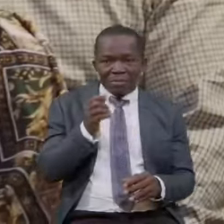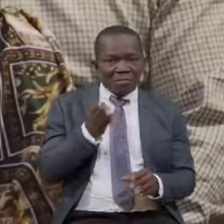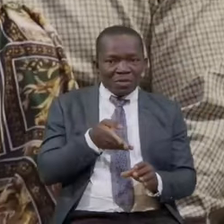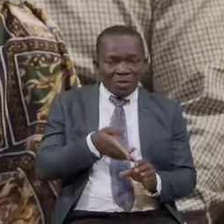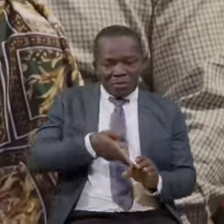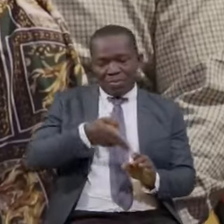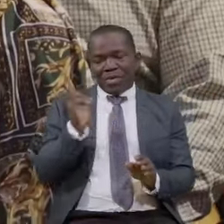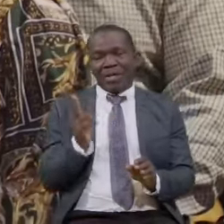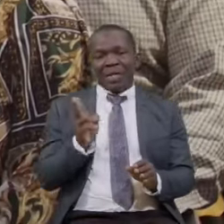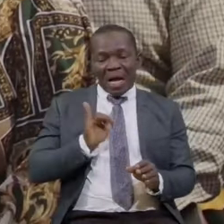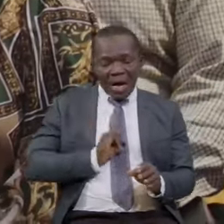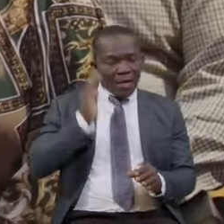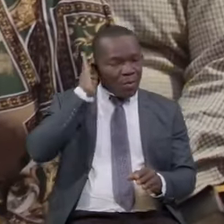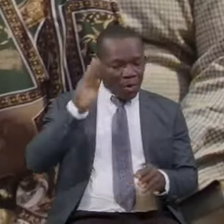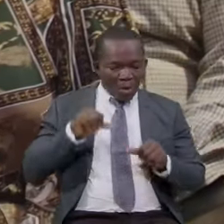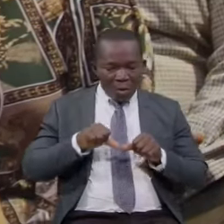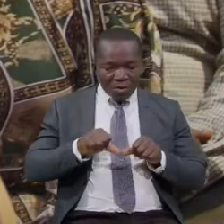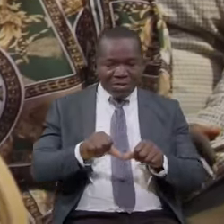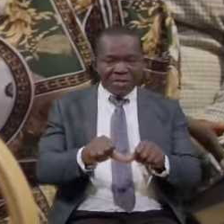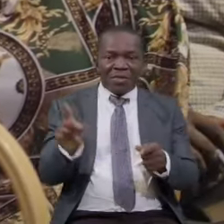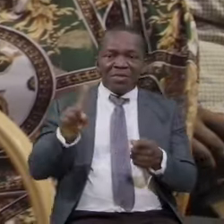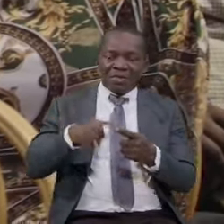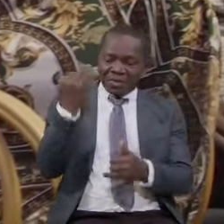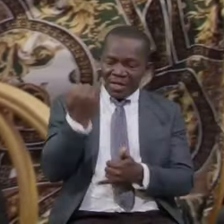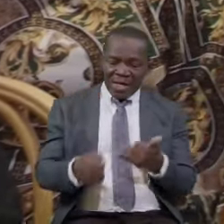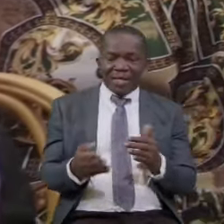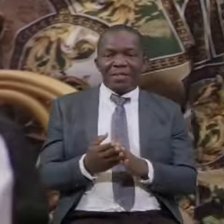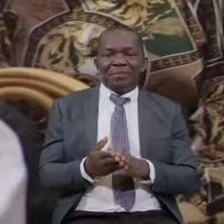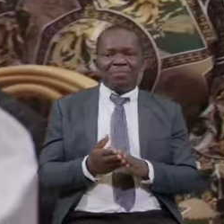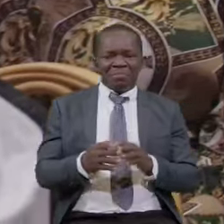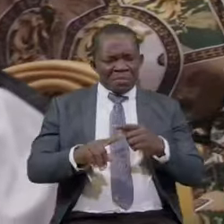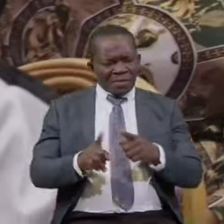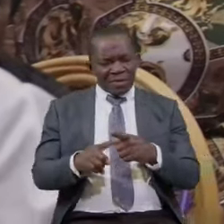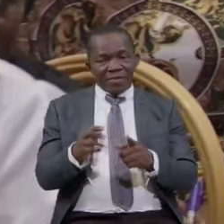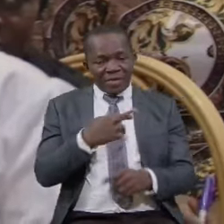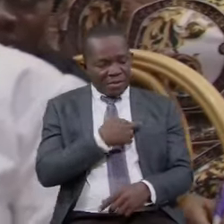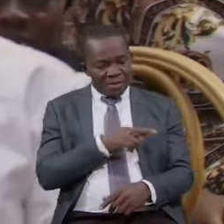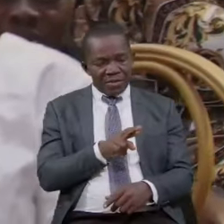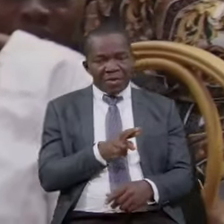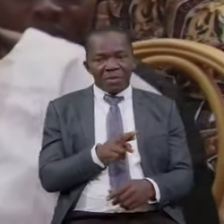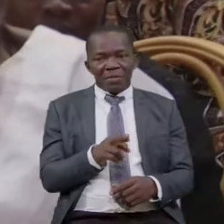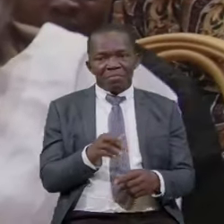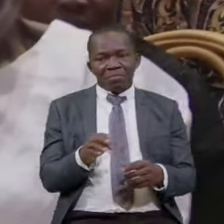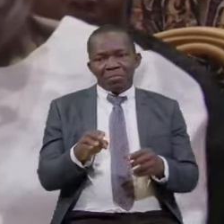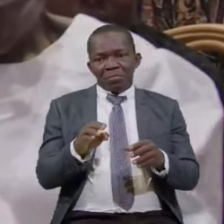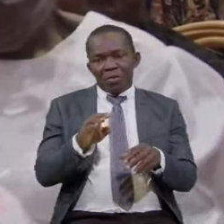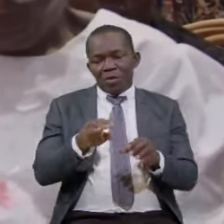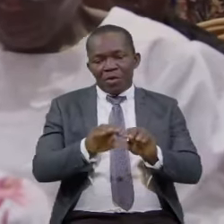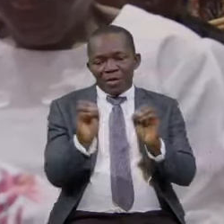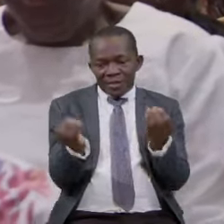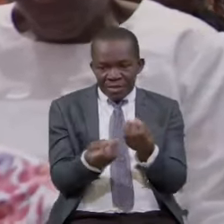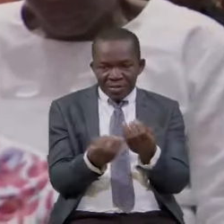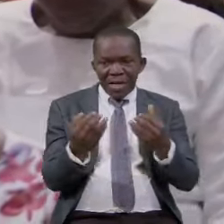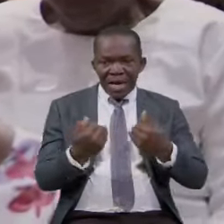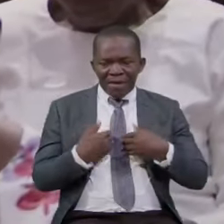vous savez dans dans les milieux religieux ils ont leurs principes ils ont leurs traditions et